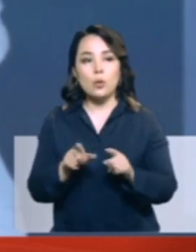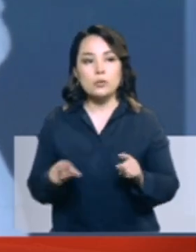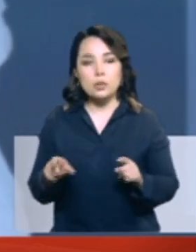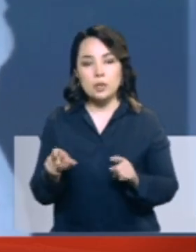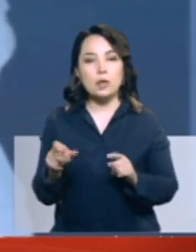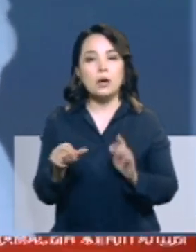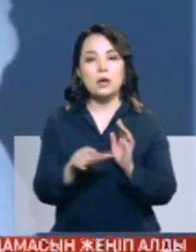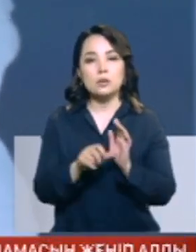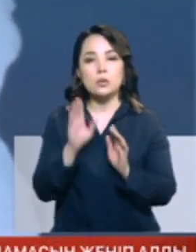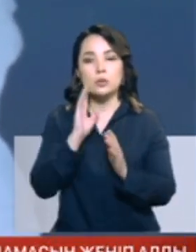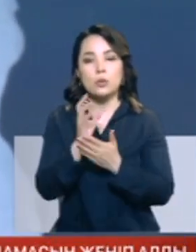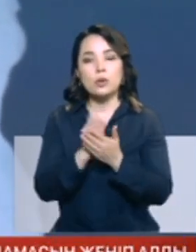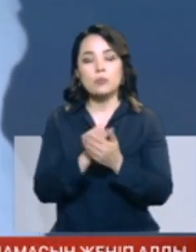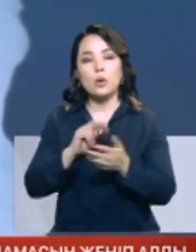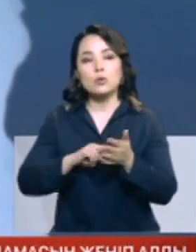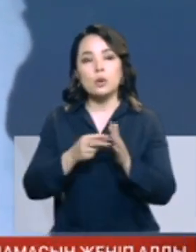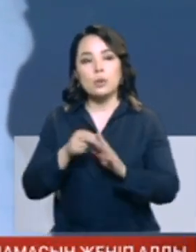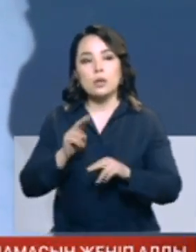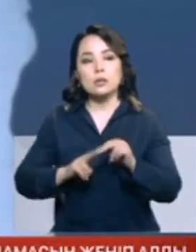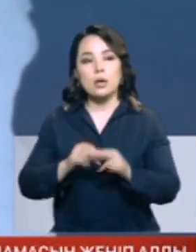су қоймасын салу жоспарланған.